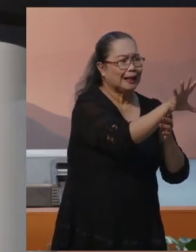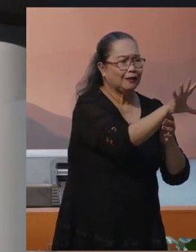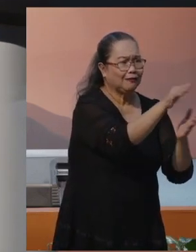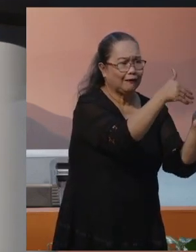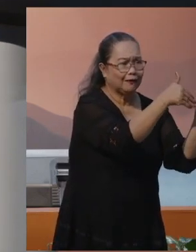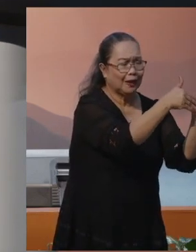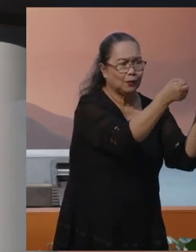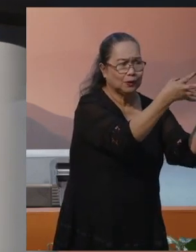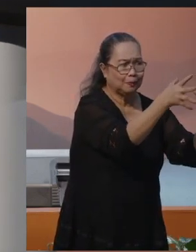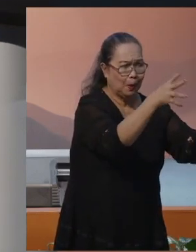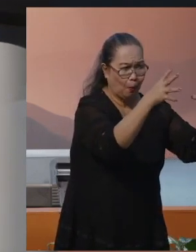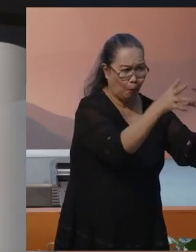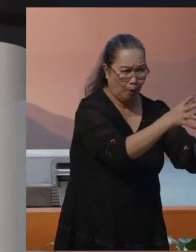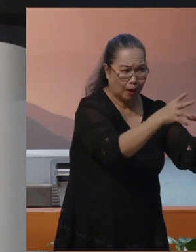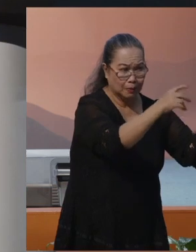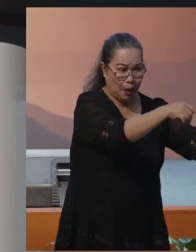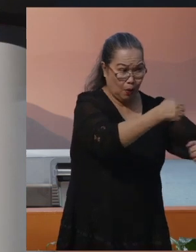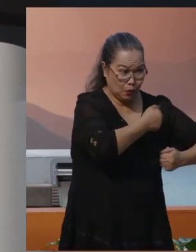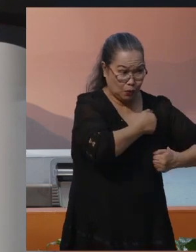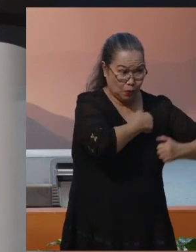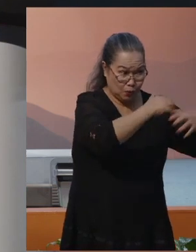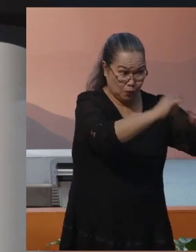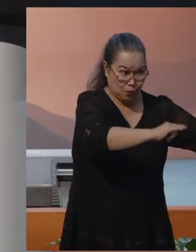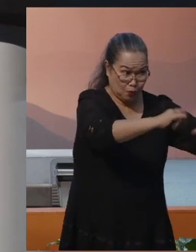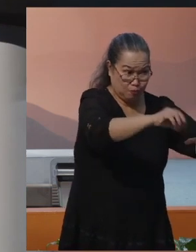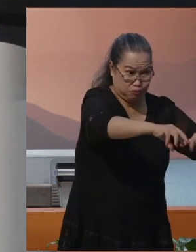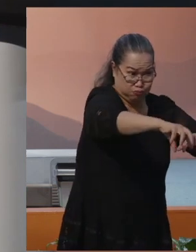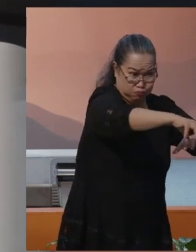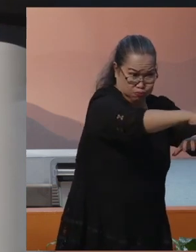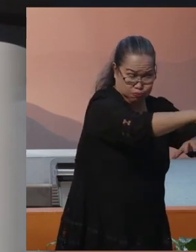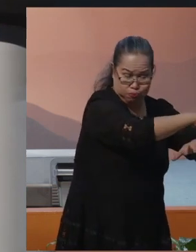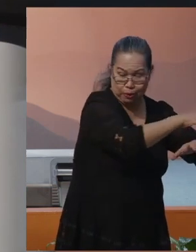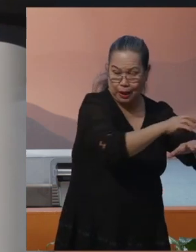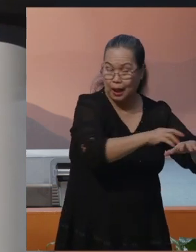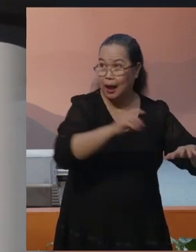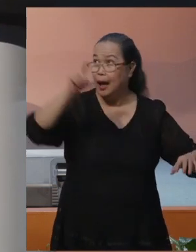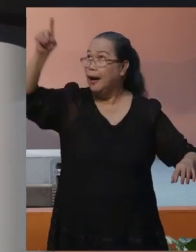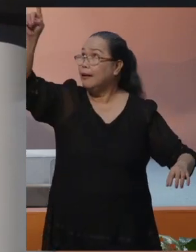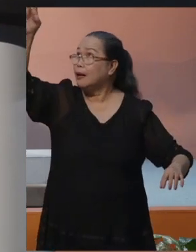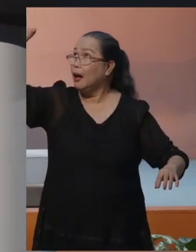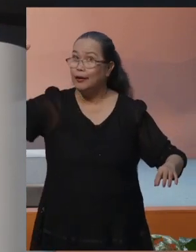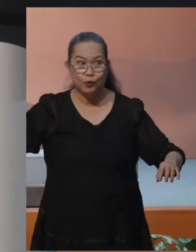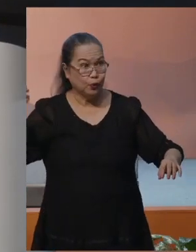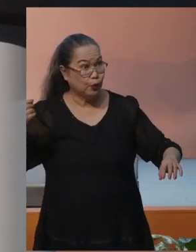185,000 sa camp ng Assyrians. Anong ginawa ng anghel ng Panginoon? He struck down